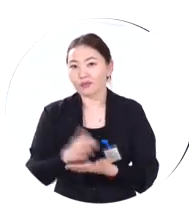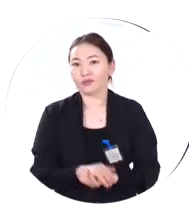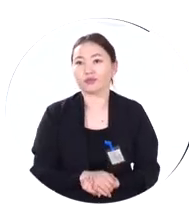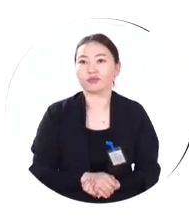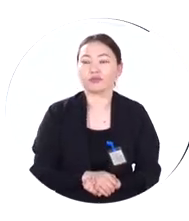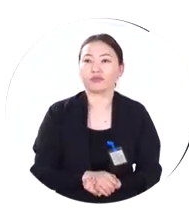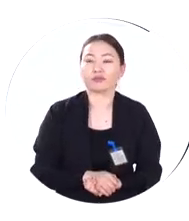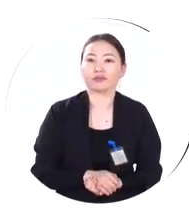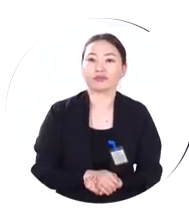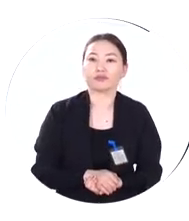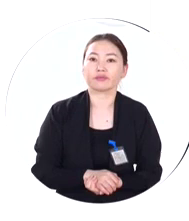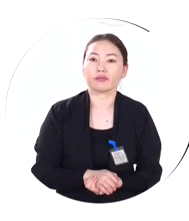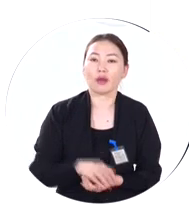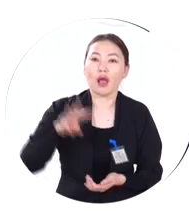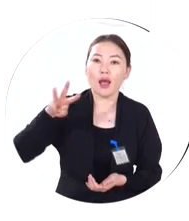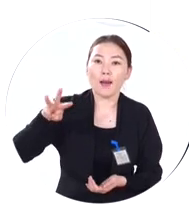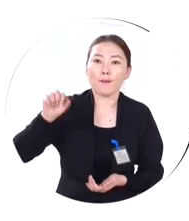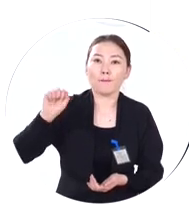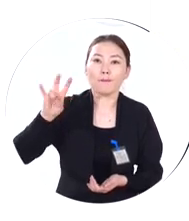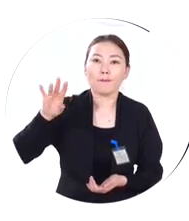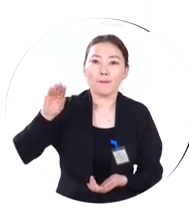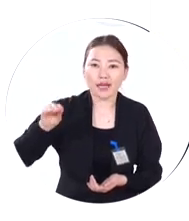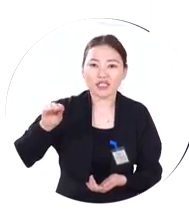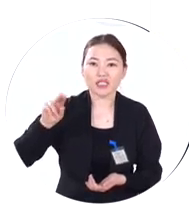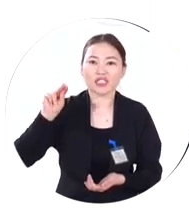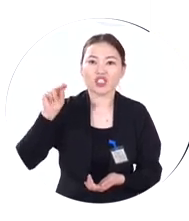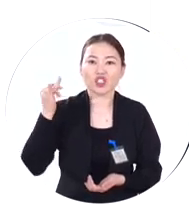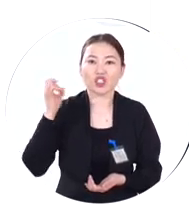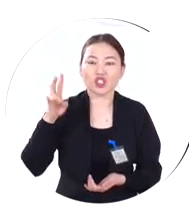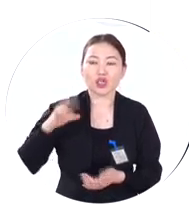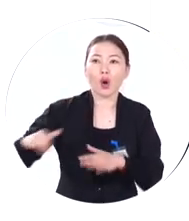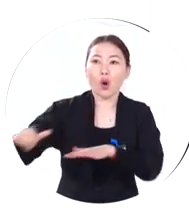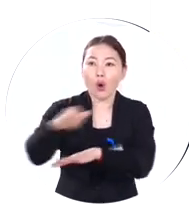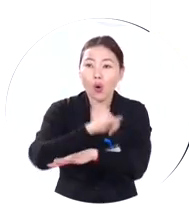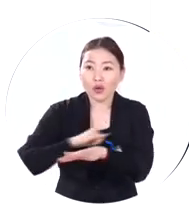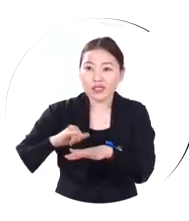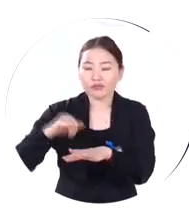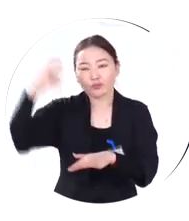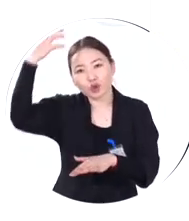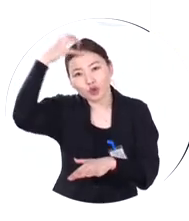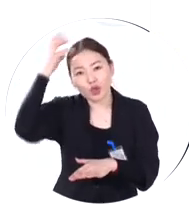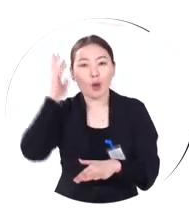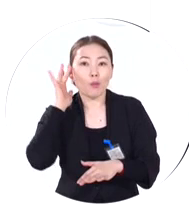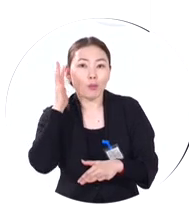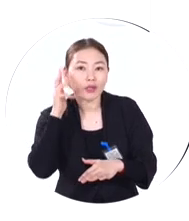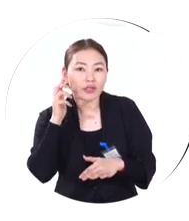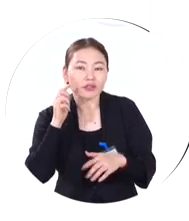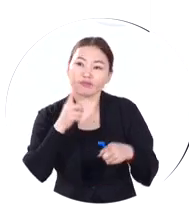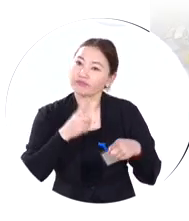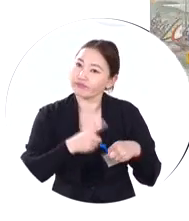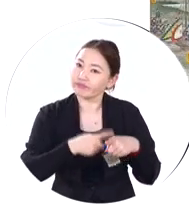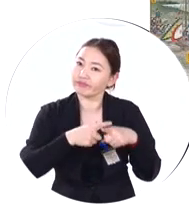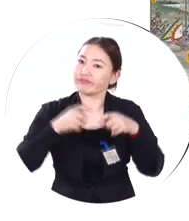Манжичин улс хэдийгээр хүчрэгдсэн хэдийж 1850-аас 1864 оны Тайбэйний улс